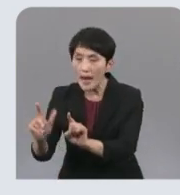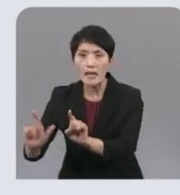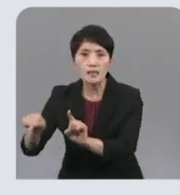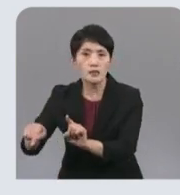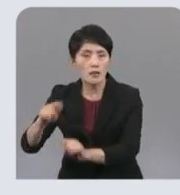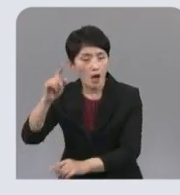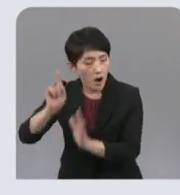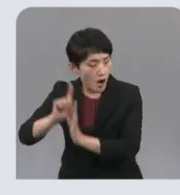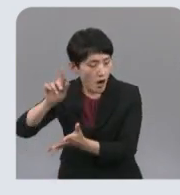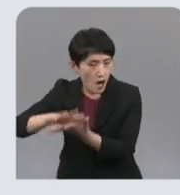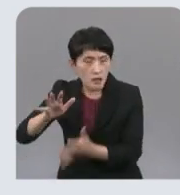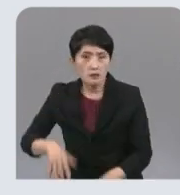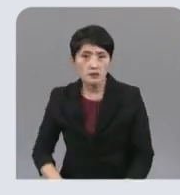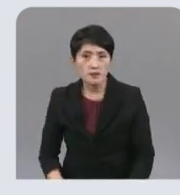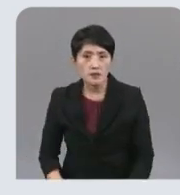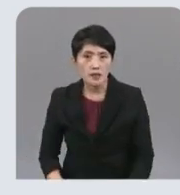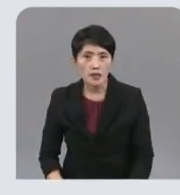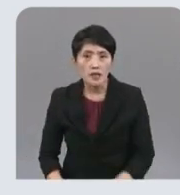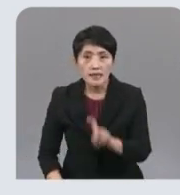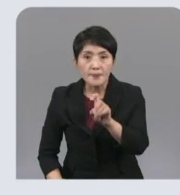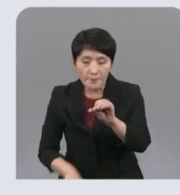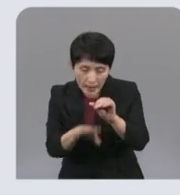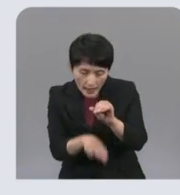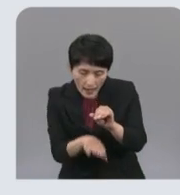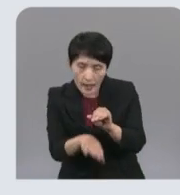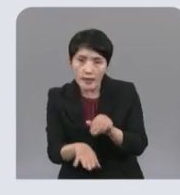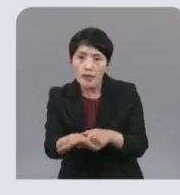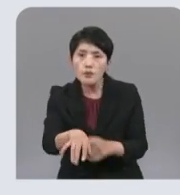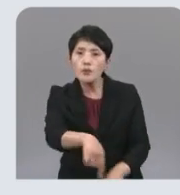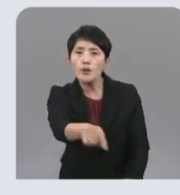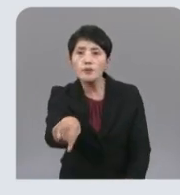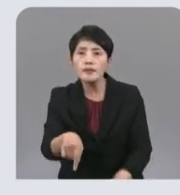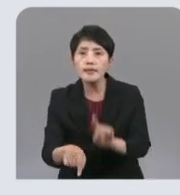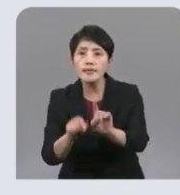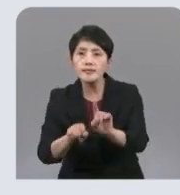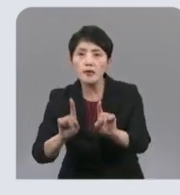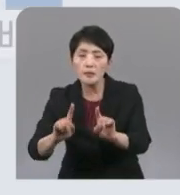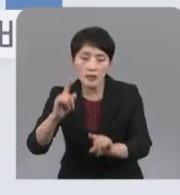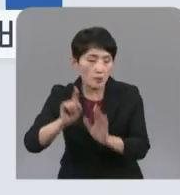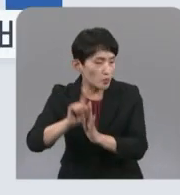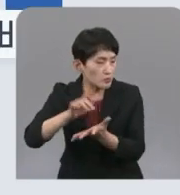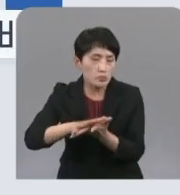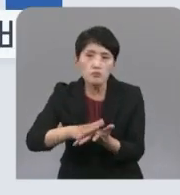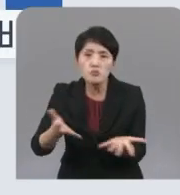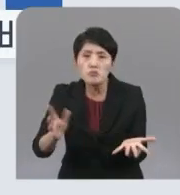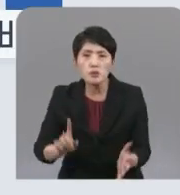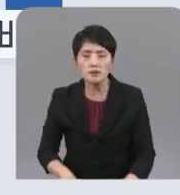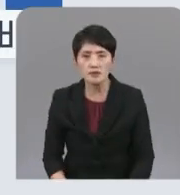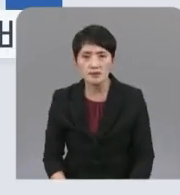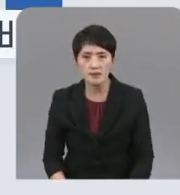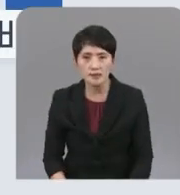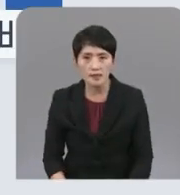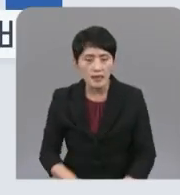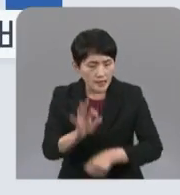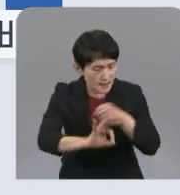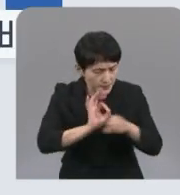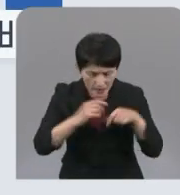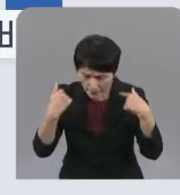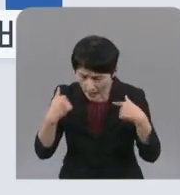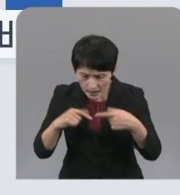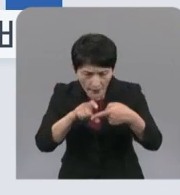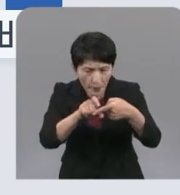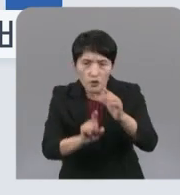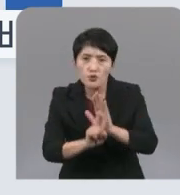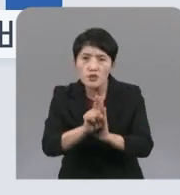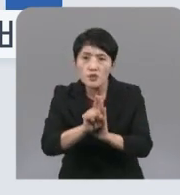1 triệu người tăng 1,8 ngày tại đô thị vừa và nhỏ có trên 300.000 người trong khi đó tại các địa phương không phải thành phố có dân số trên dưới